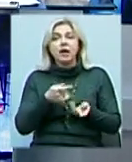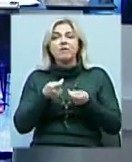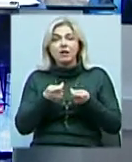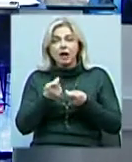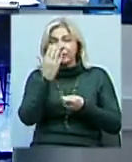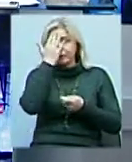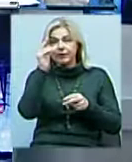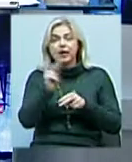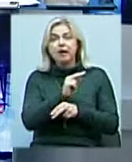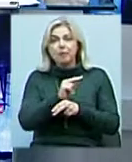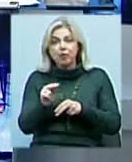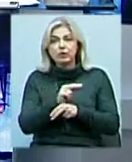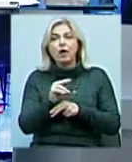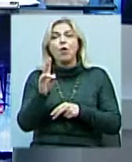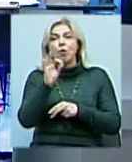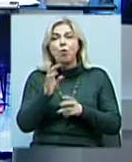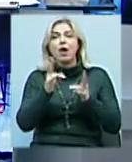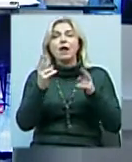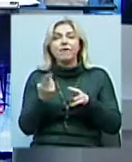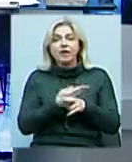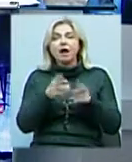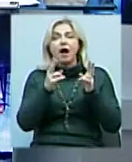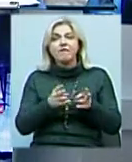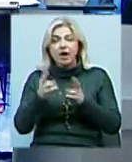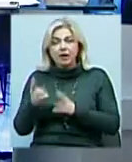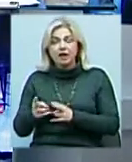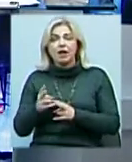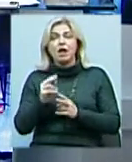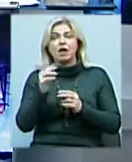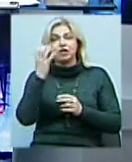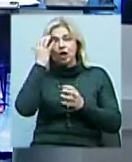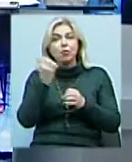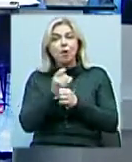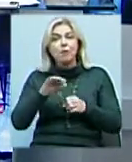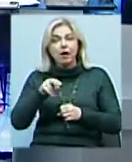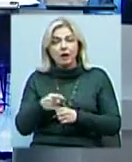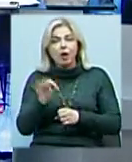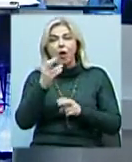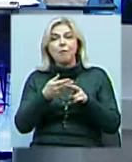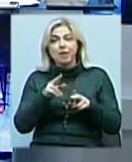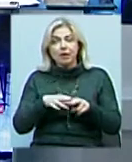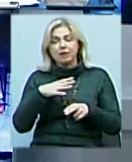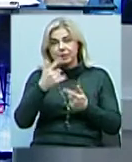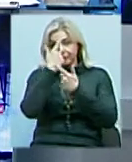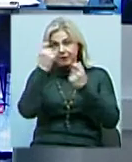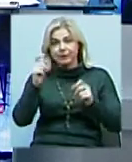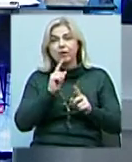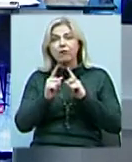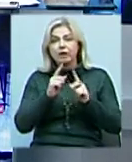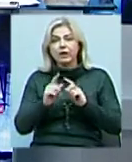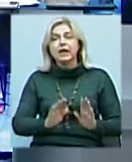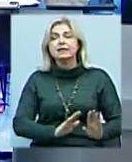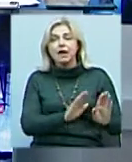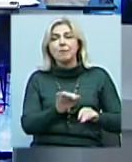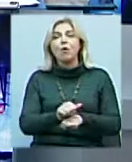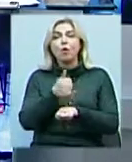скверу подвигу ліквідаторів аварій на Чорнобильській атомній електростанції. Про це стало відомо під час апаратної наради із заступниками міського